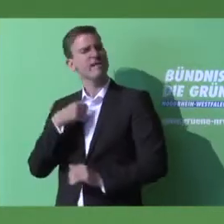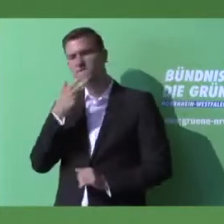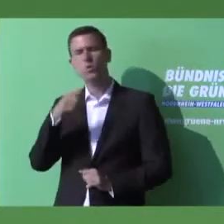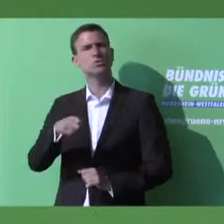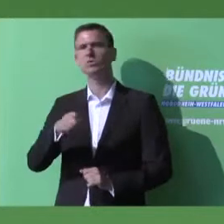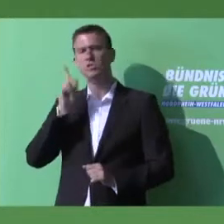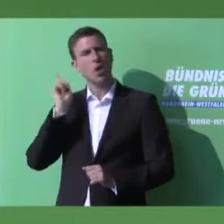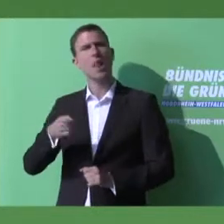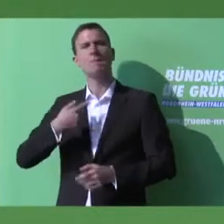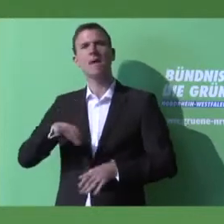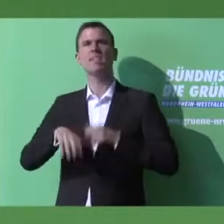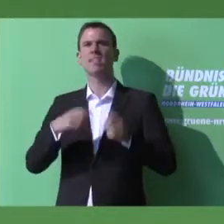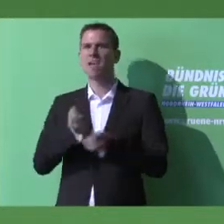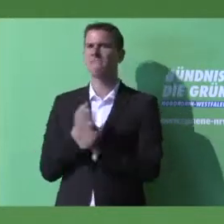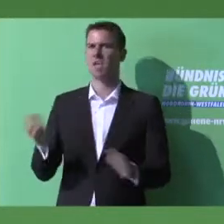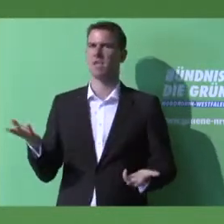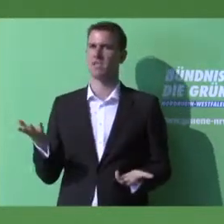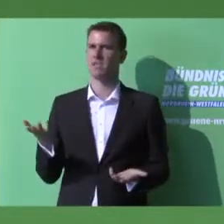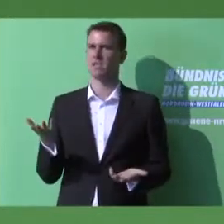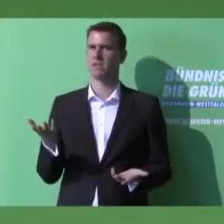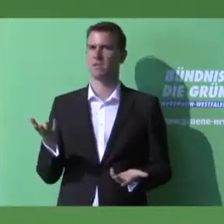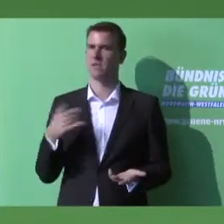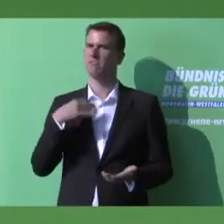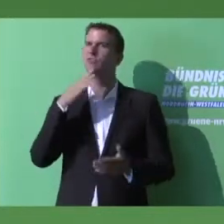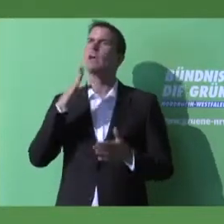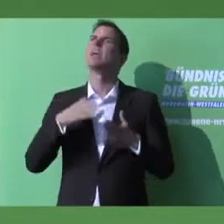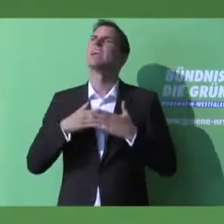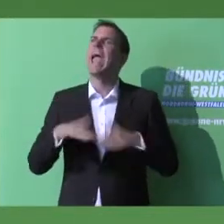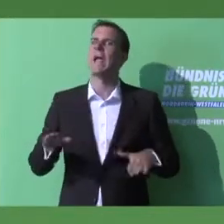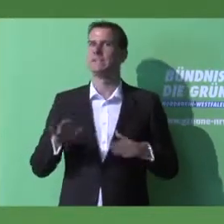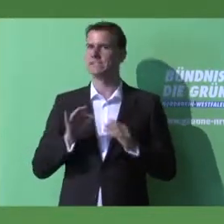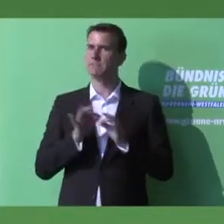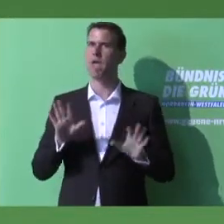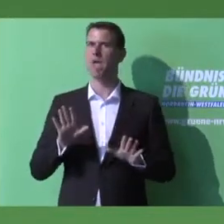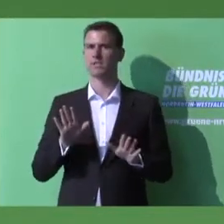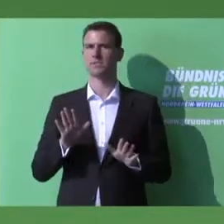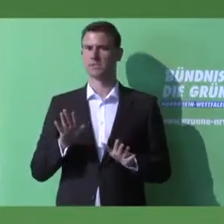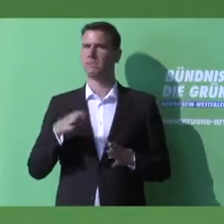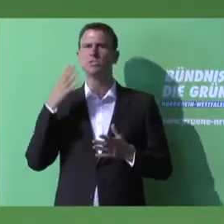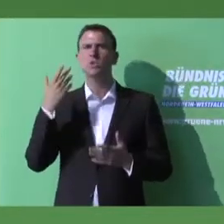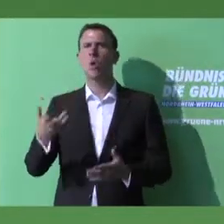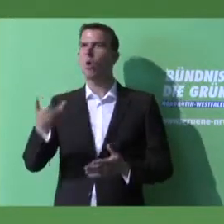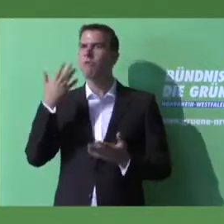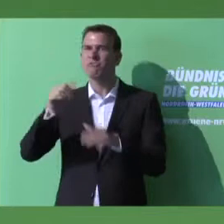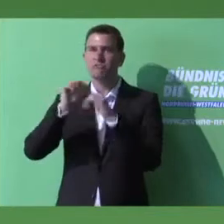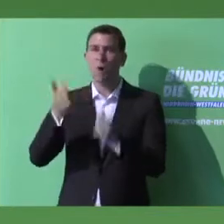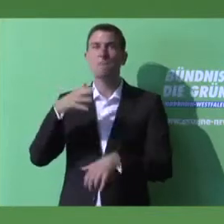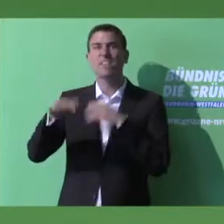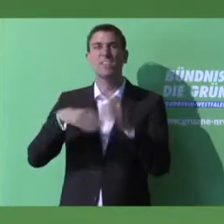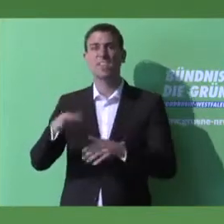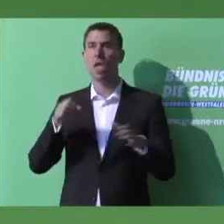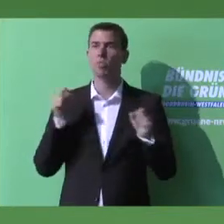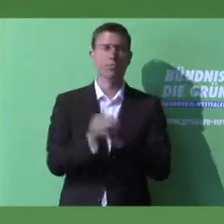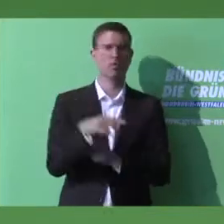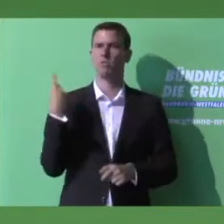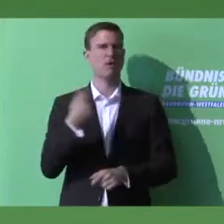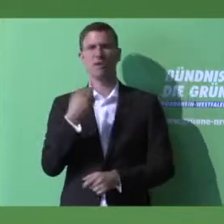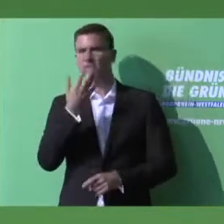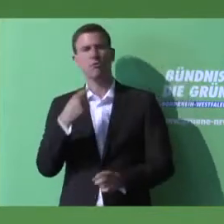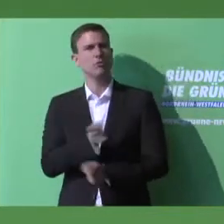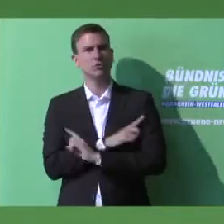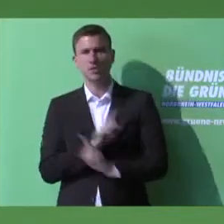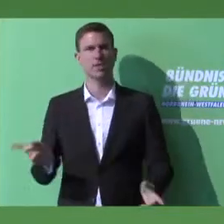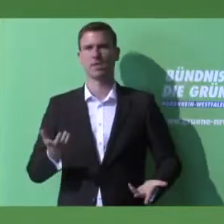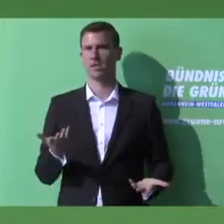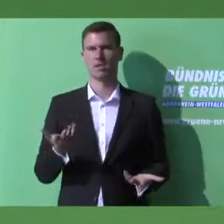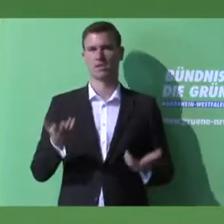das endlich begrenzen. Das geht nicht so weiter mit dieser Form der Tierhaltung und der